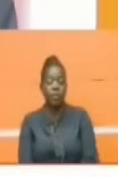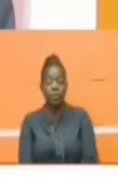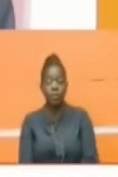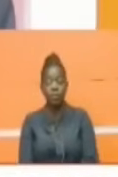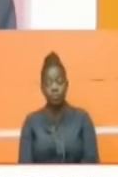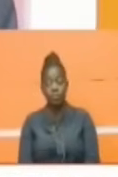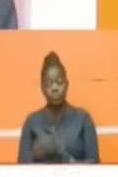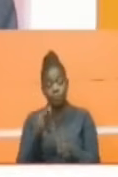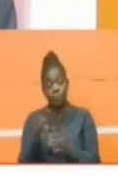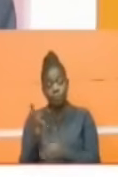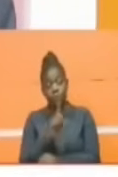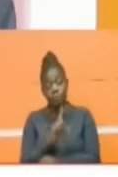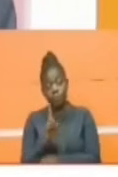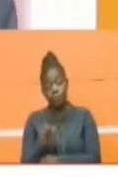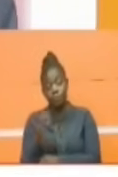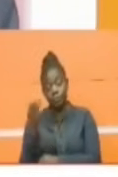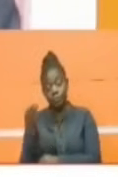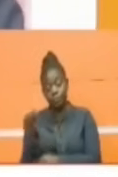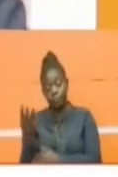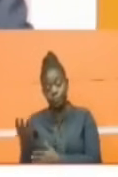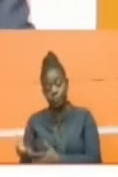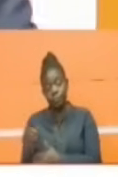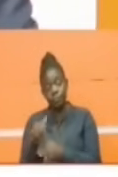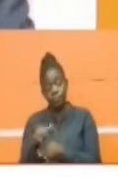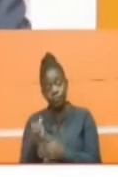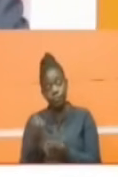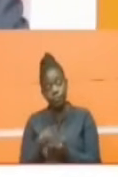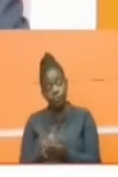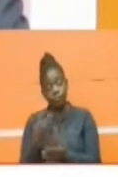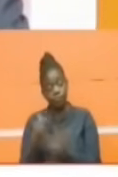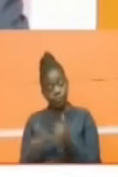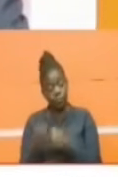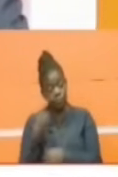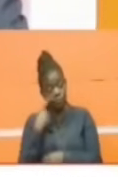Kale video ya dakiika 3 nga mweleza ku namba ya WhatsApp eyo